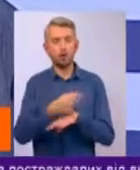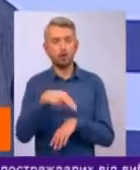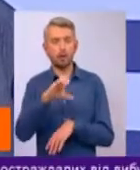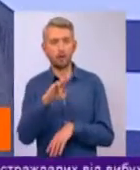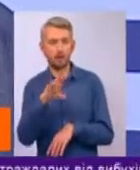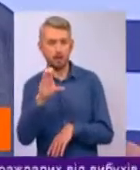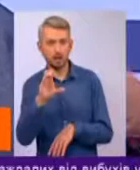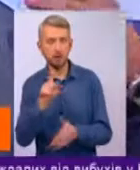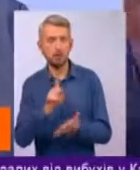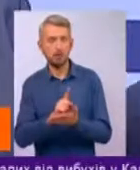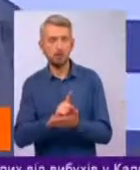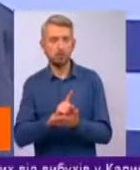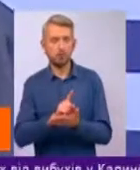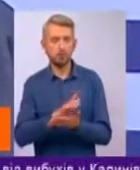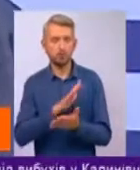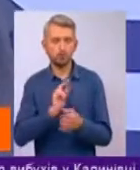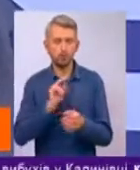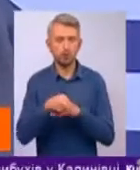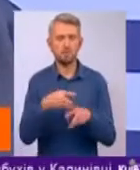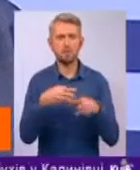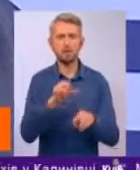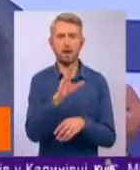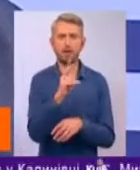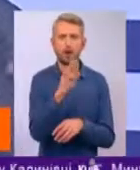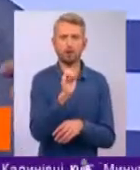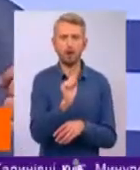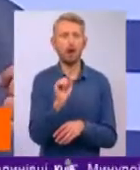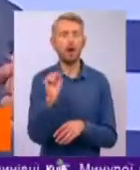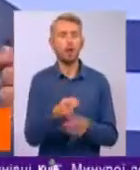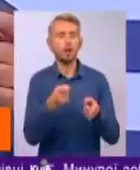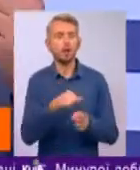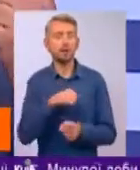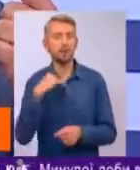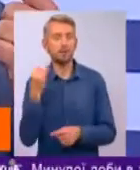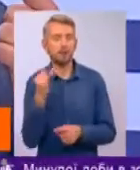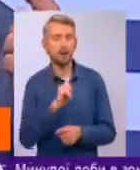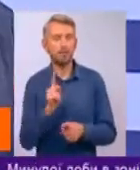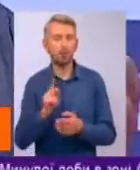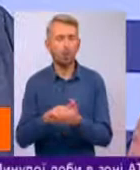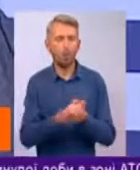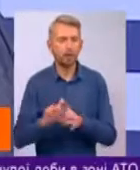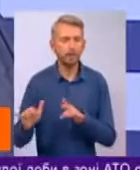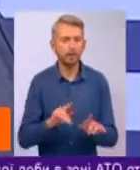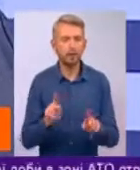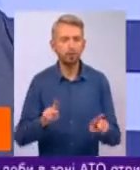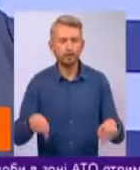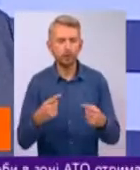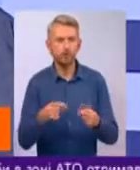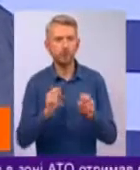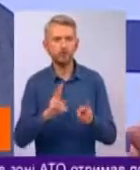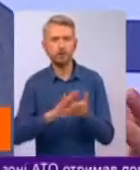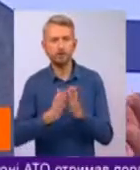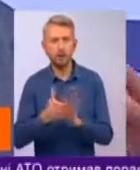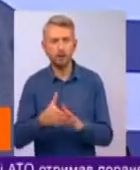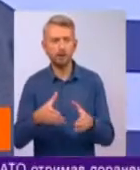ДСНС, вони мають транслюватися лише через міністра Авакова. А насправді, саме цікаве, що організаційно, якщо створюється в надзвичайних ситуаціях